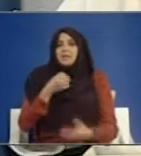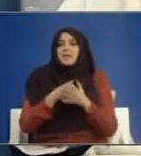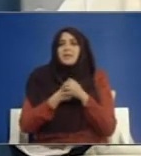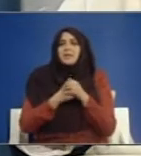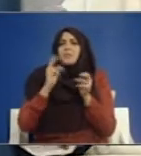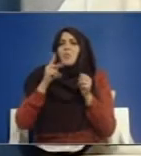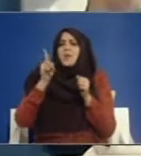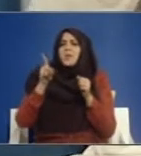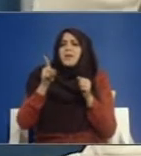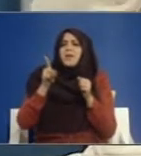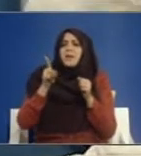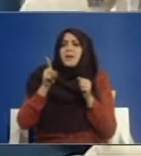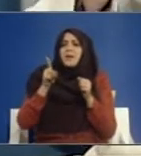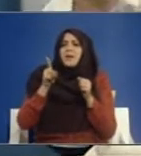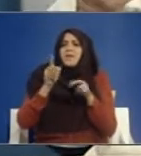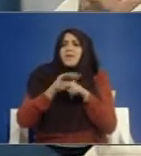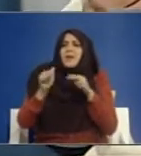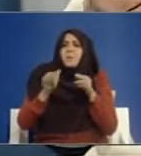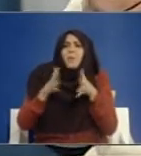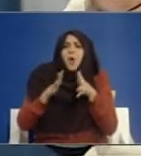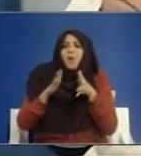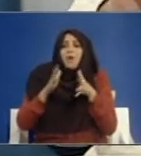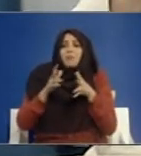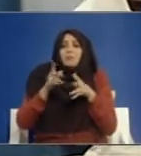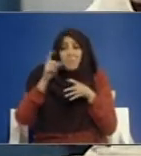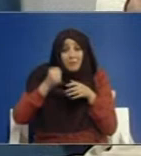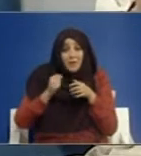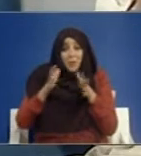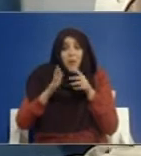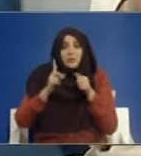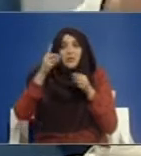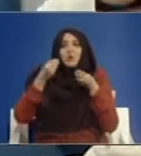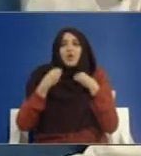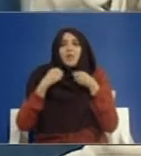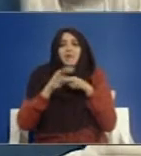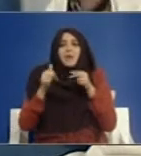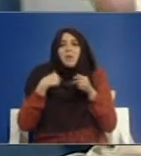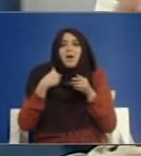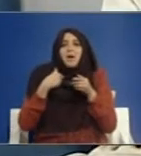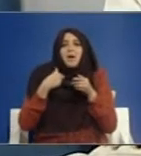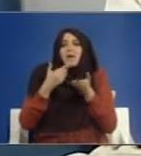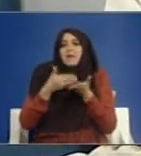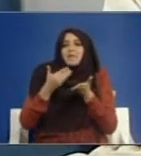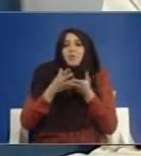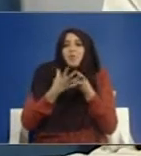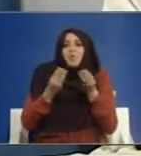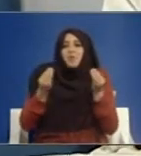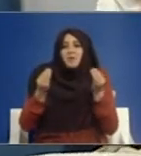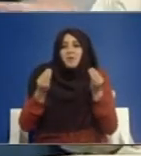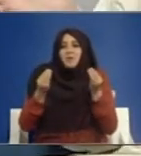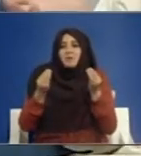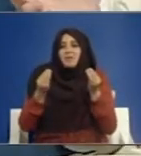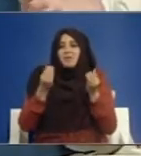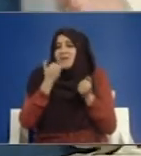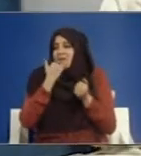غيره؟ من خشية الله. يعني انظر إلى خوف الله كيف يعصم صاحبه من